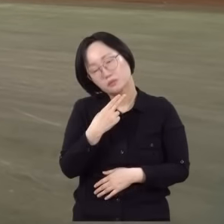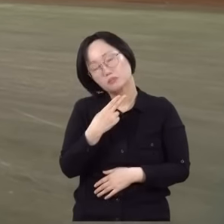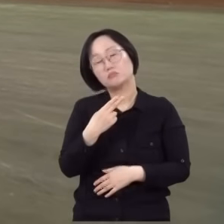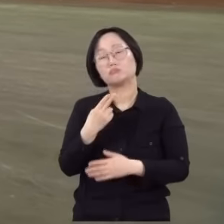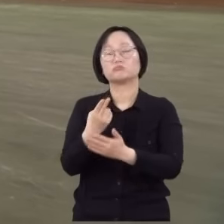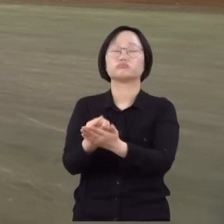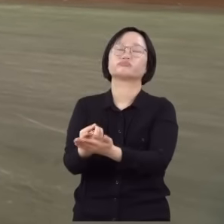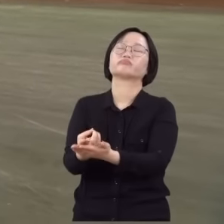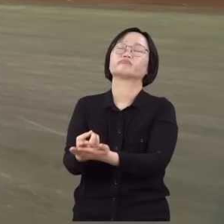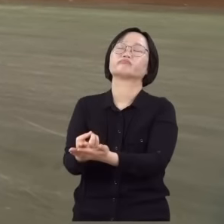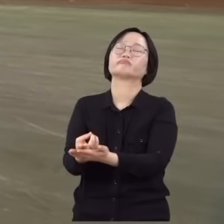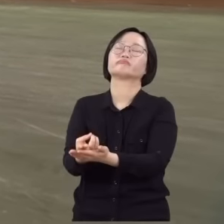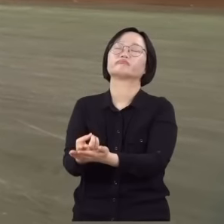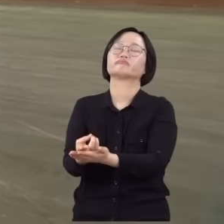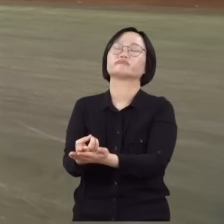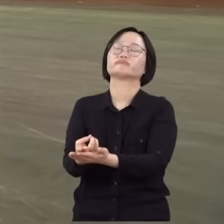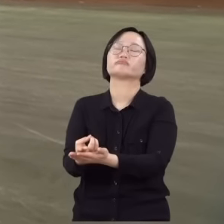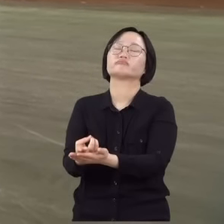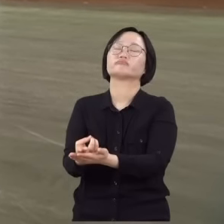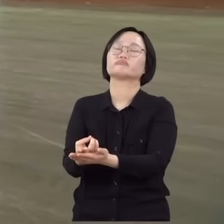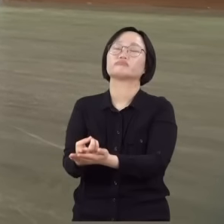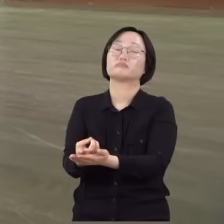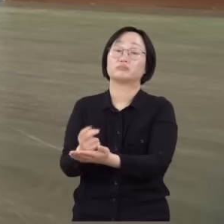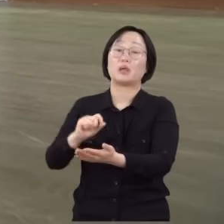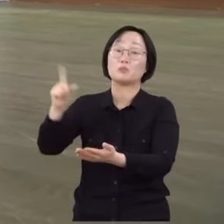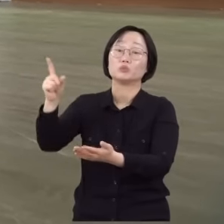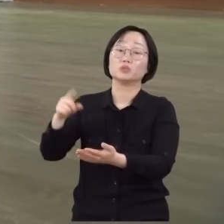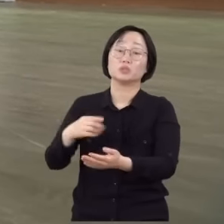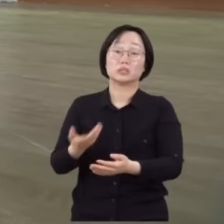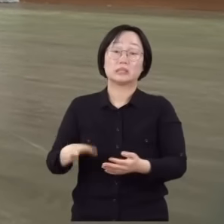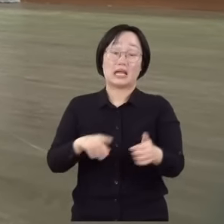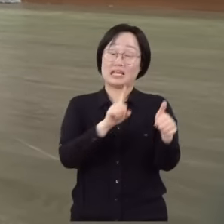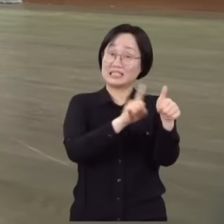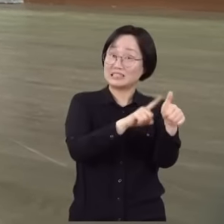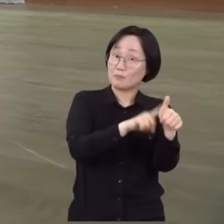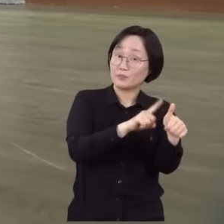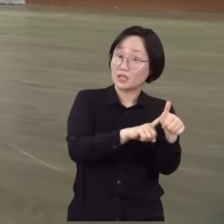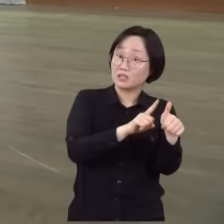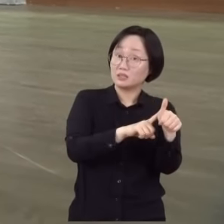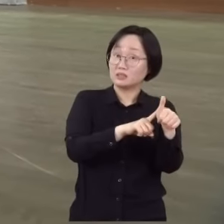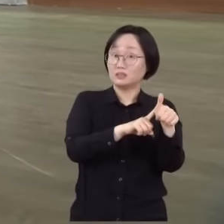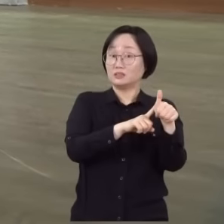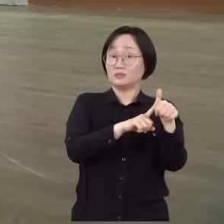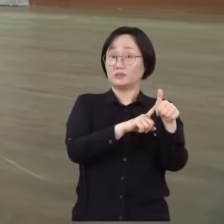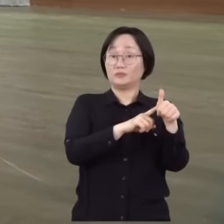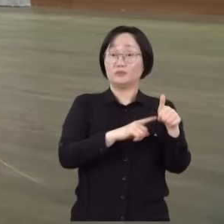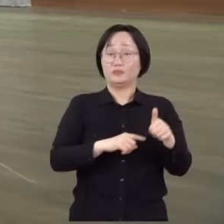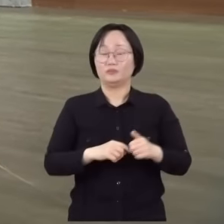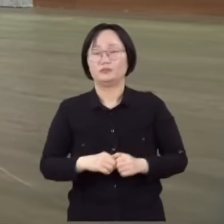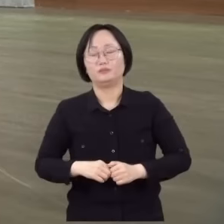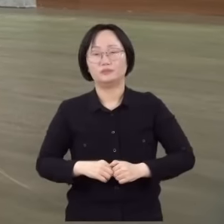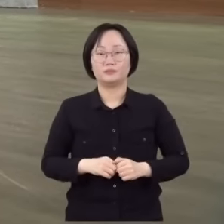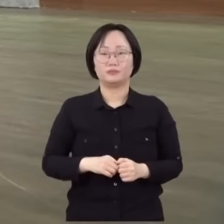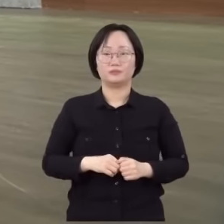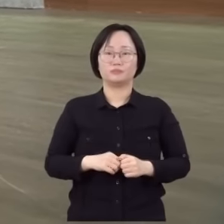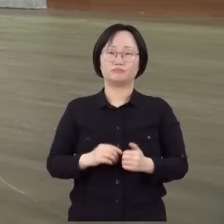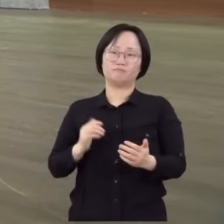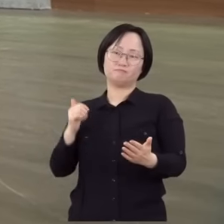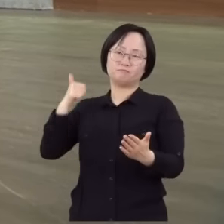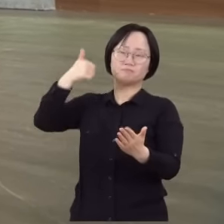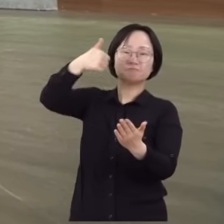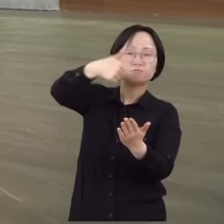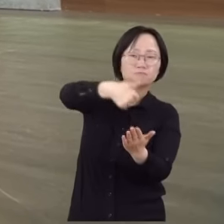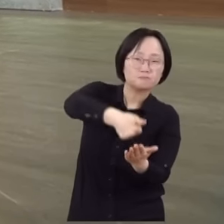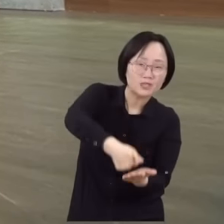없이 많을 텐데이 거사님은이 남자분이 오체 투지